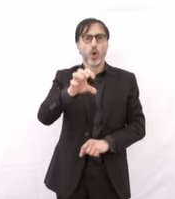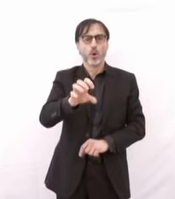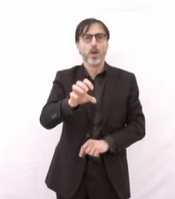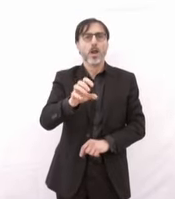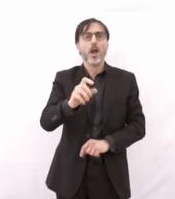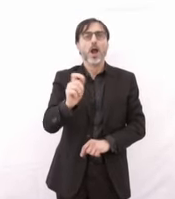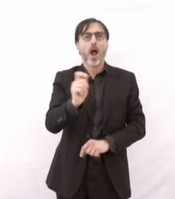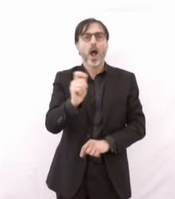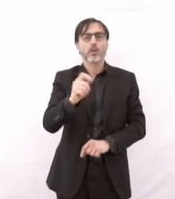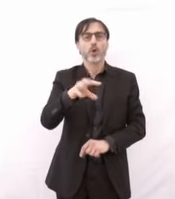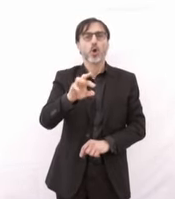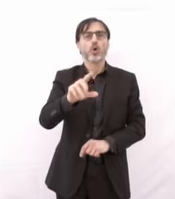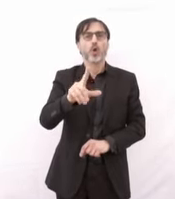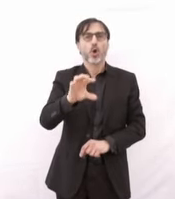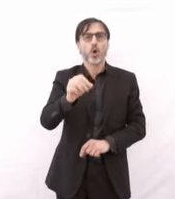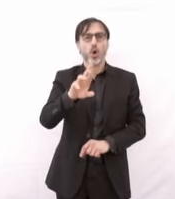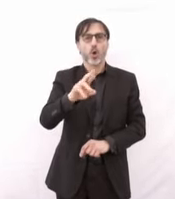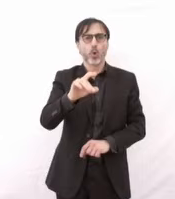Antonio Lo Russo,